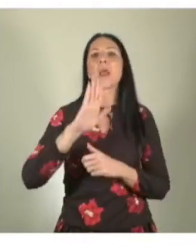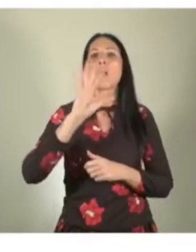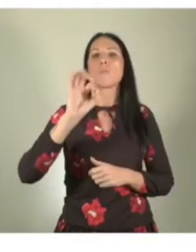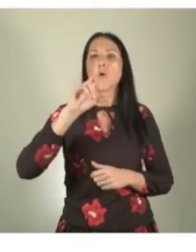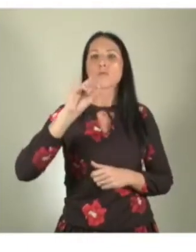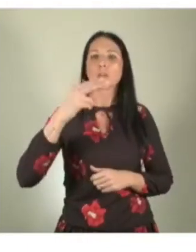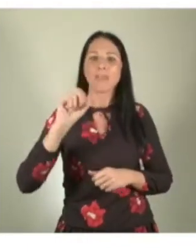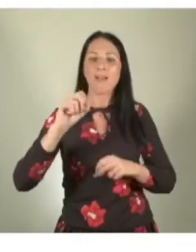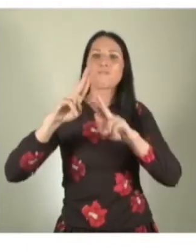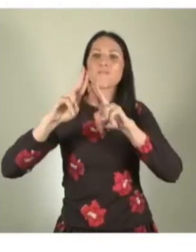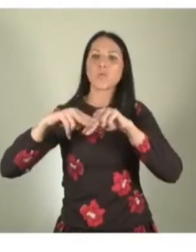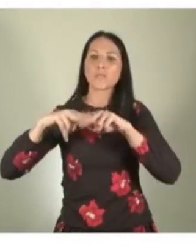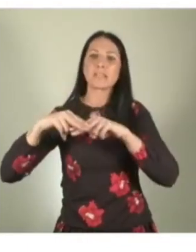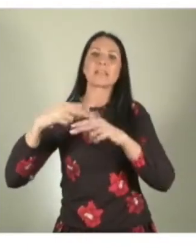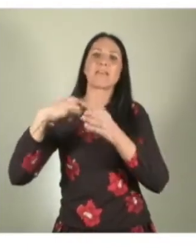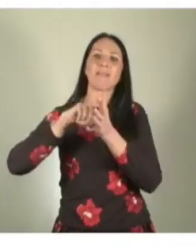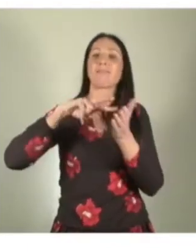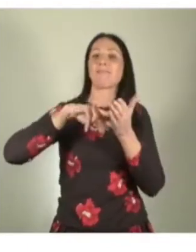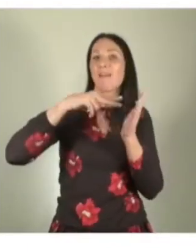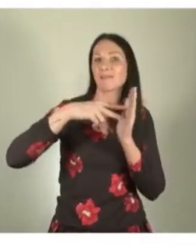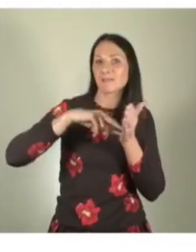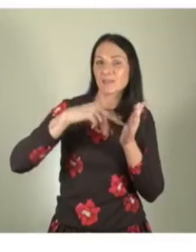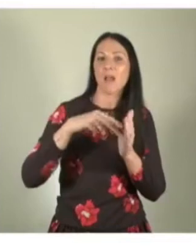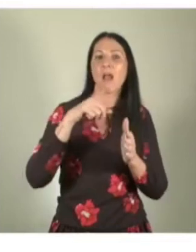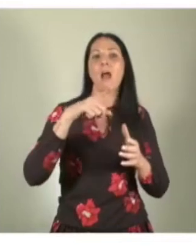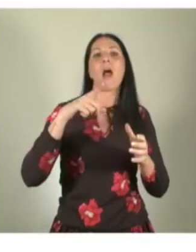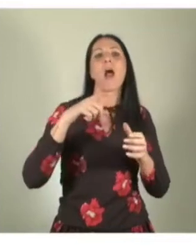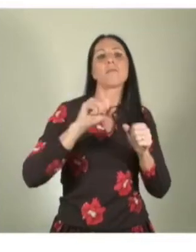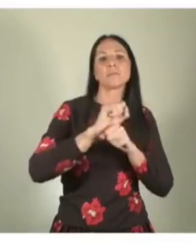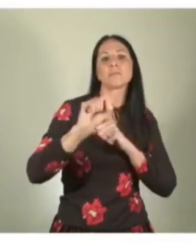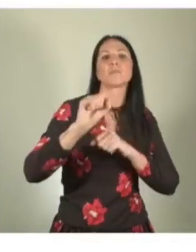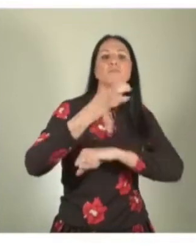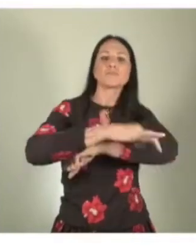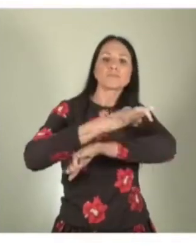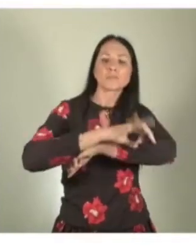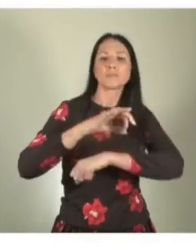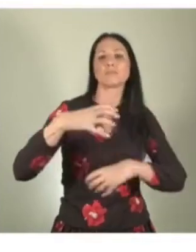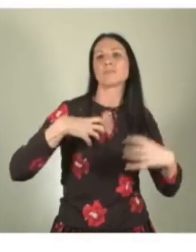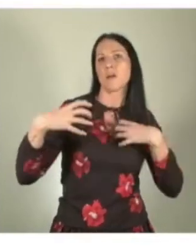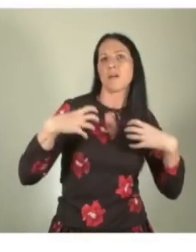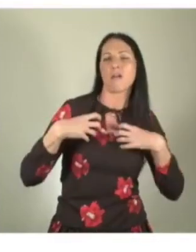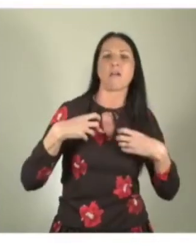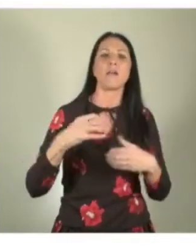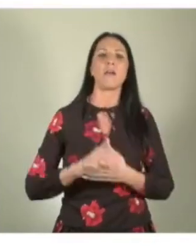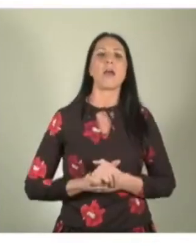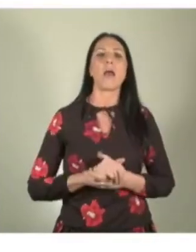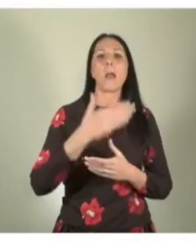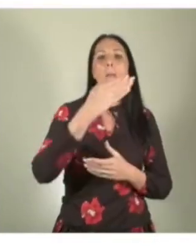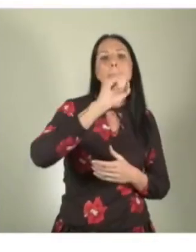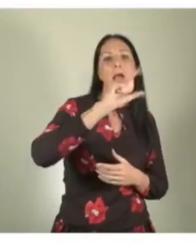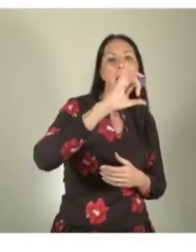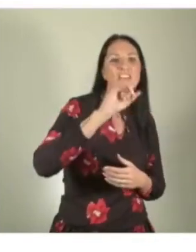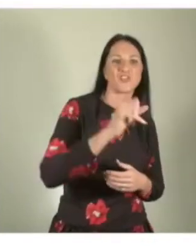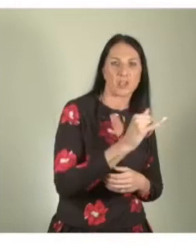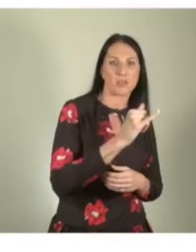prezes Fundacji Serce dla Tańca, dziekan Wydziału Aktorskiego Akademii Sztuk Teatralnych we Wrocławiu, pan Maciej Łagiewski, pan doktor,